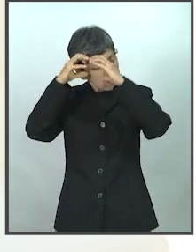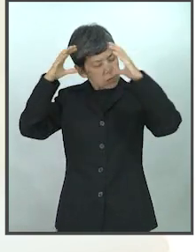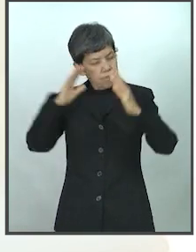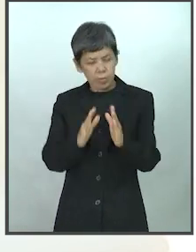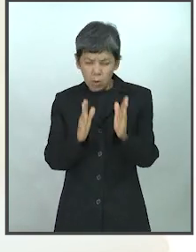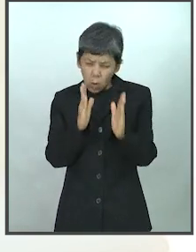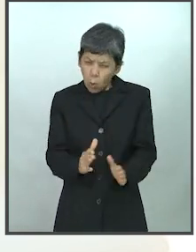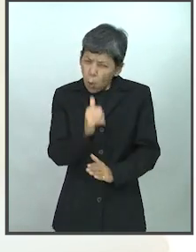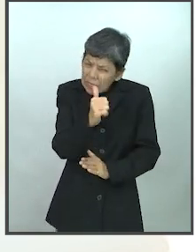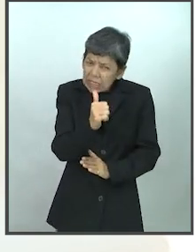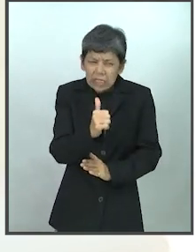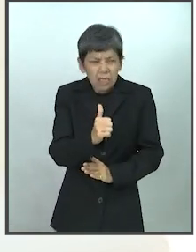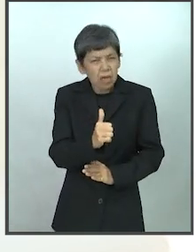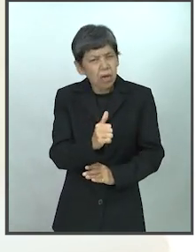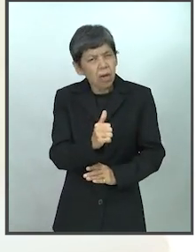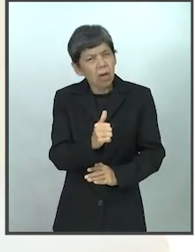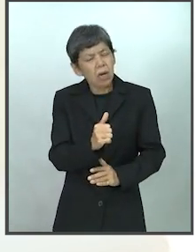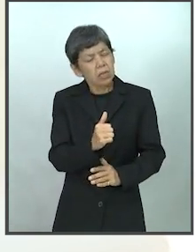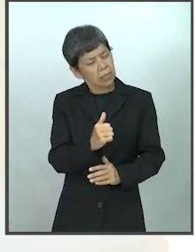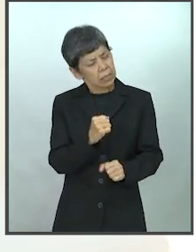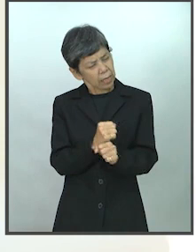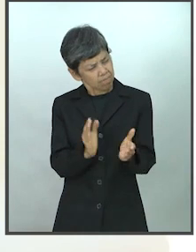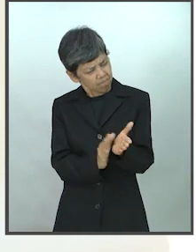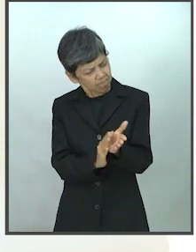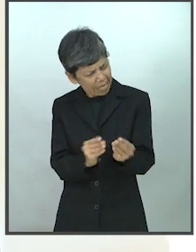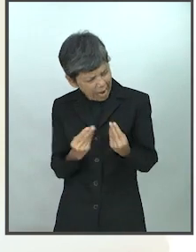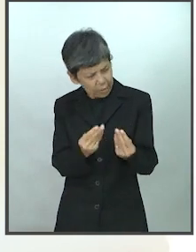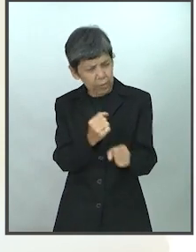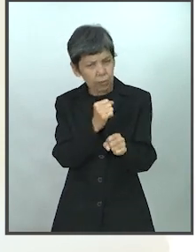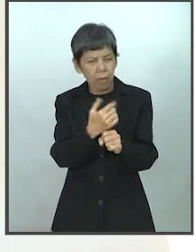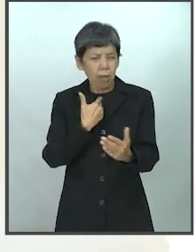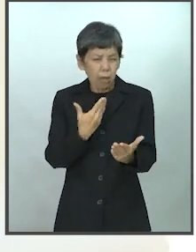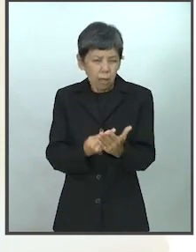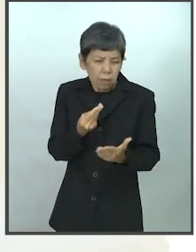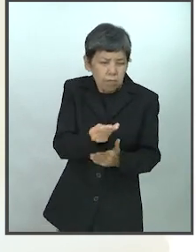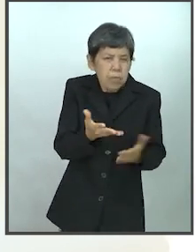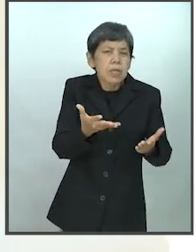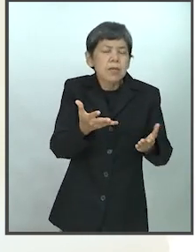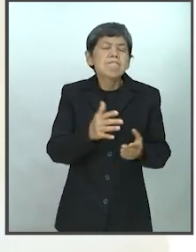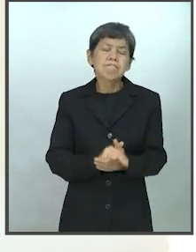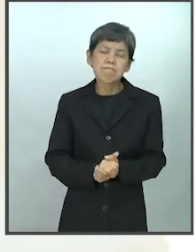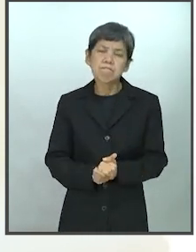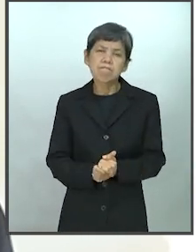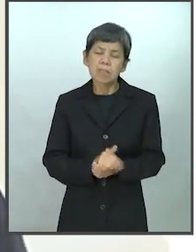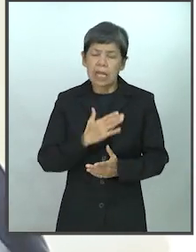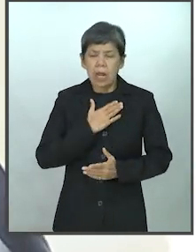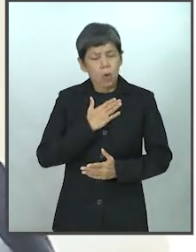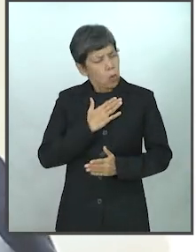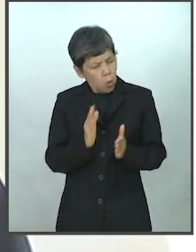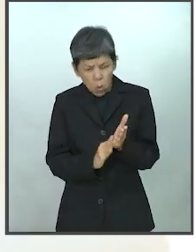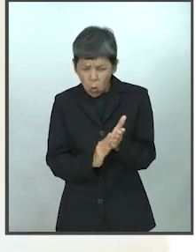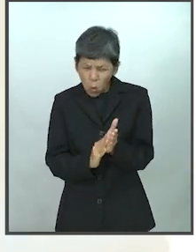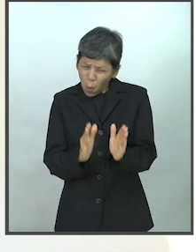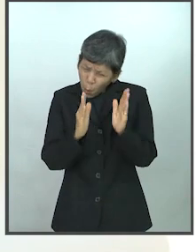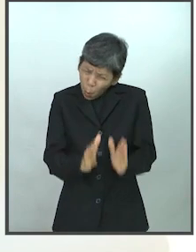นกล้าเหล่านี้จะต้องชื่นชมอะไรเขาโอเคเราคงไม่มีเงินไปให้อะไรก็แล้วนะแต่ต้องชื่นชมยกย่